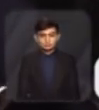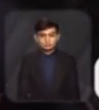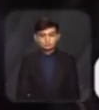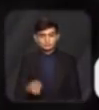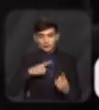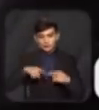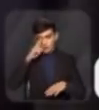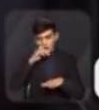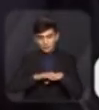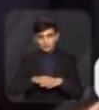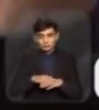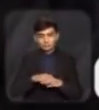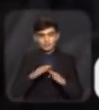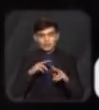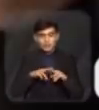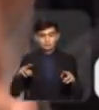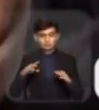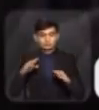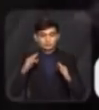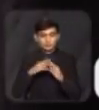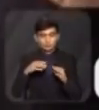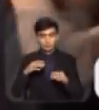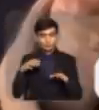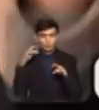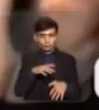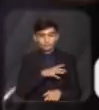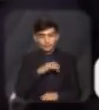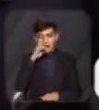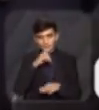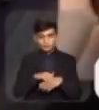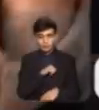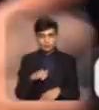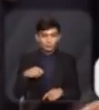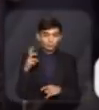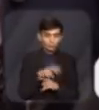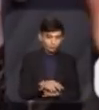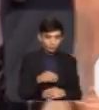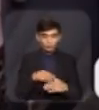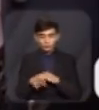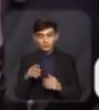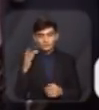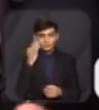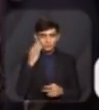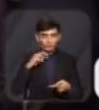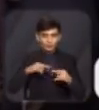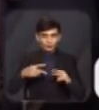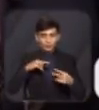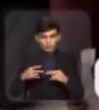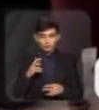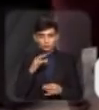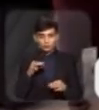Наш акимат стал публичным домом. Акимы приходят, набивают свои животы и уходят. Каждый год два меняются, и ничего не